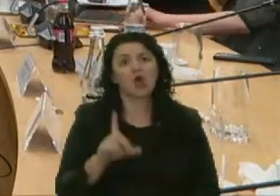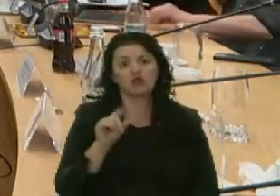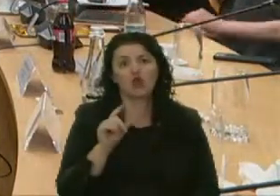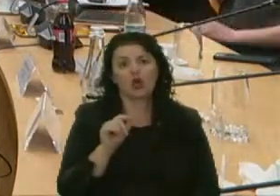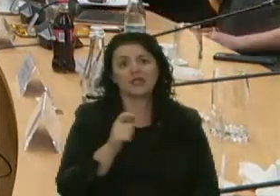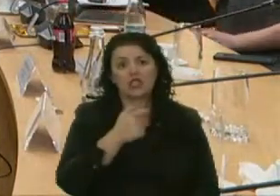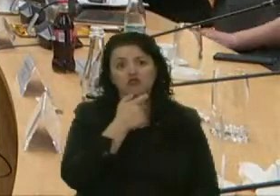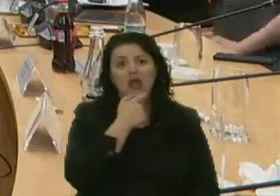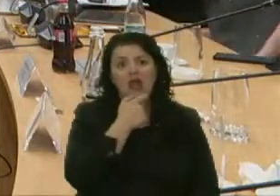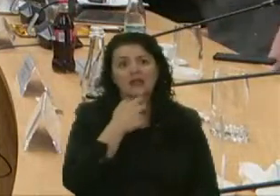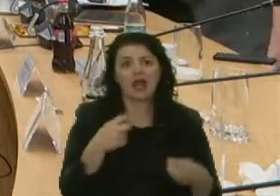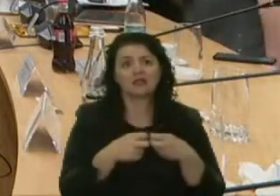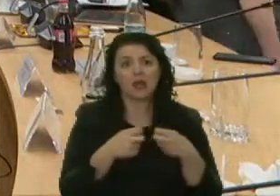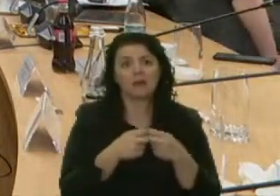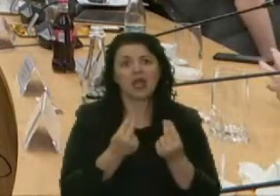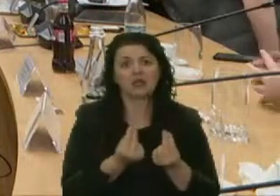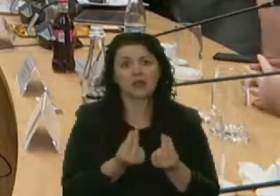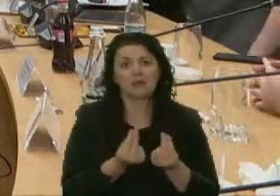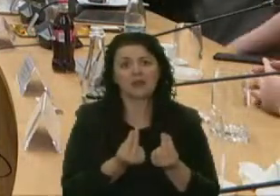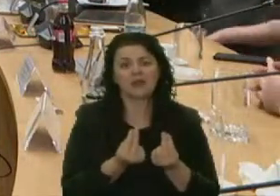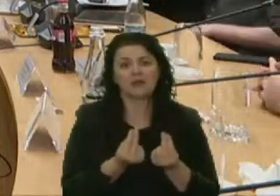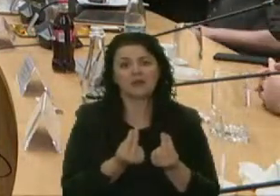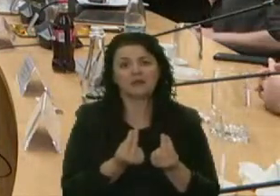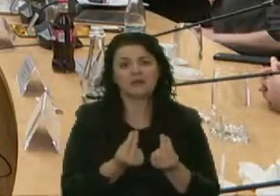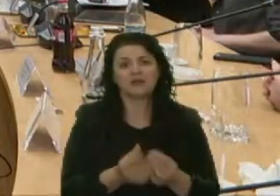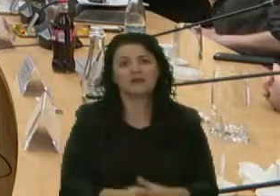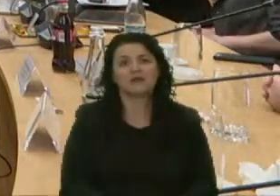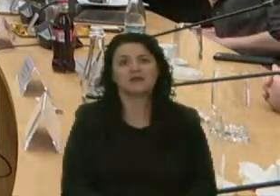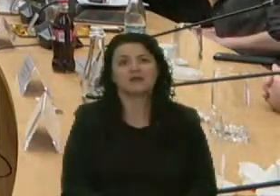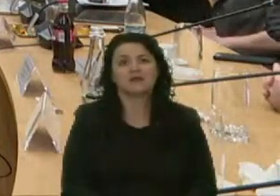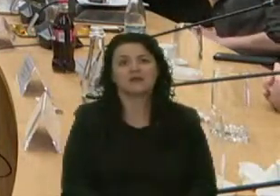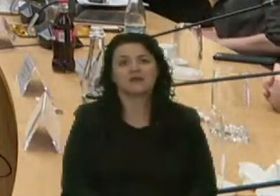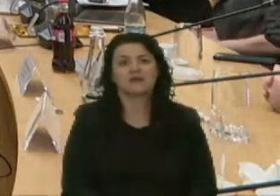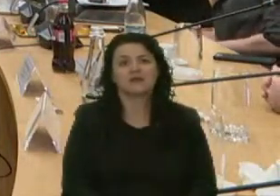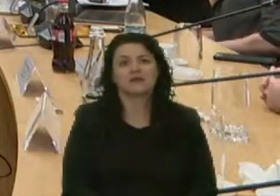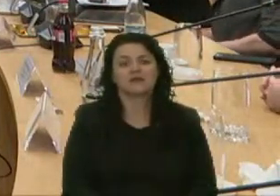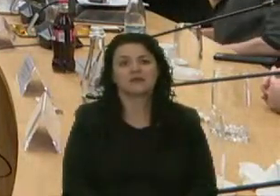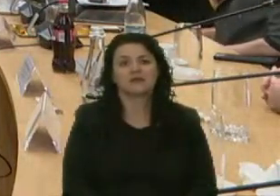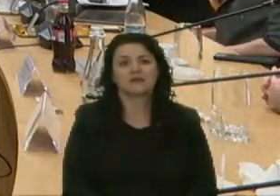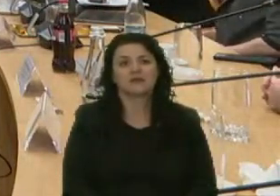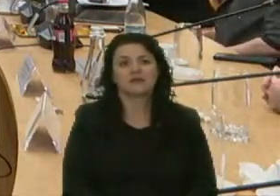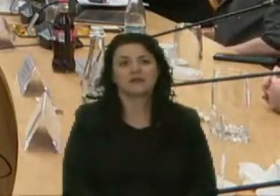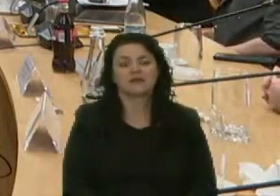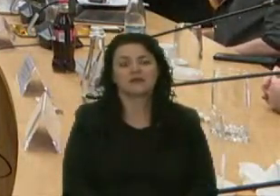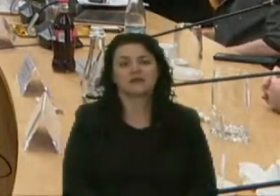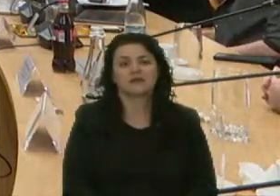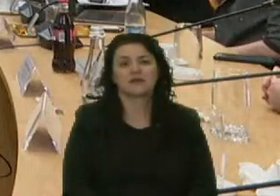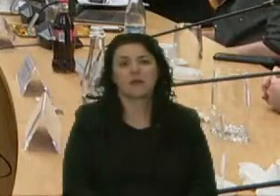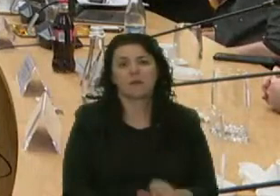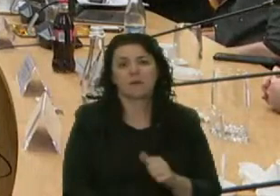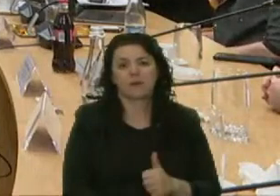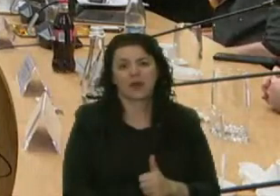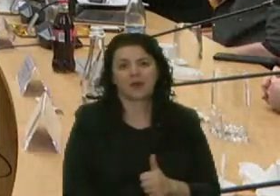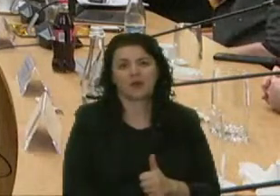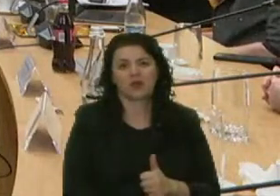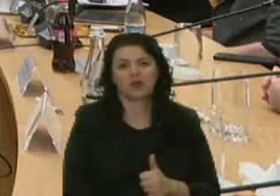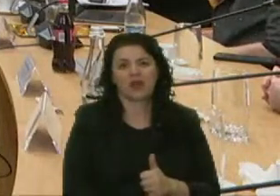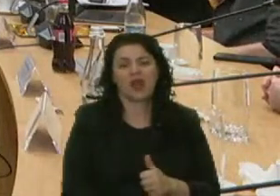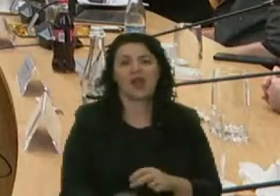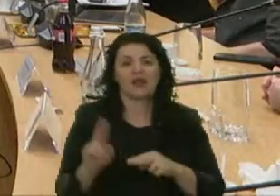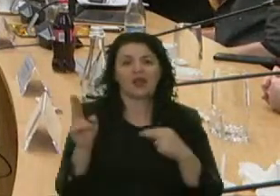examinează bine vă rog domnule Mșan aveți cuvântul În primul rând ca să Revenim la